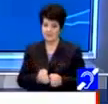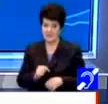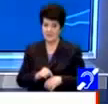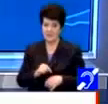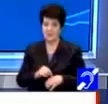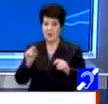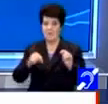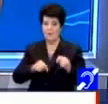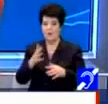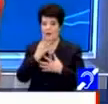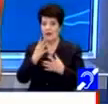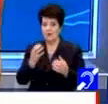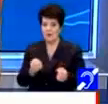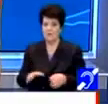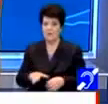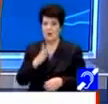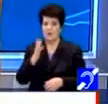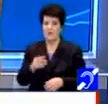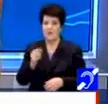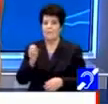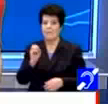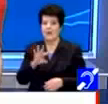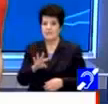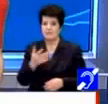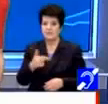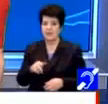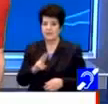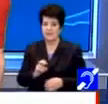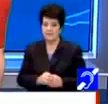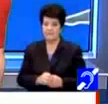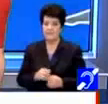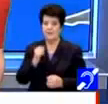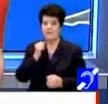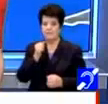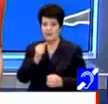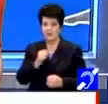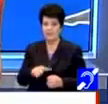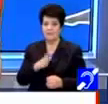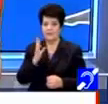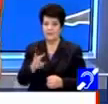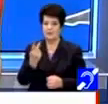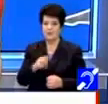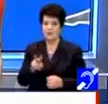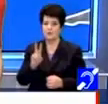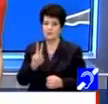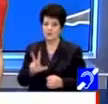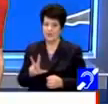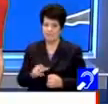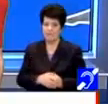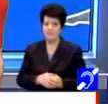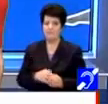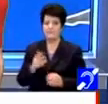vin ploile. La noapte, minimele vor coborî până la 14 grade Celsius. Mâine, maxima va urca până la 23 de